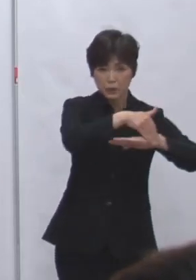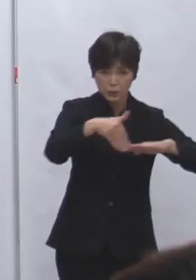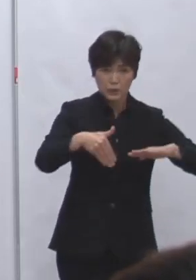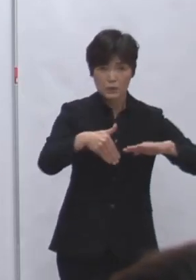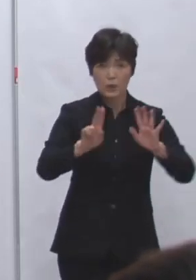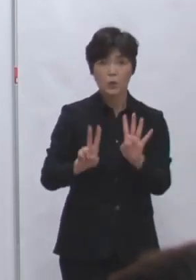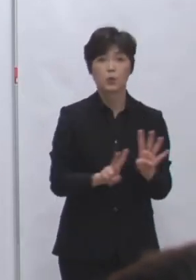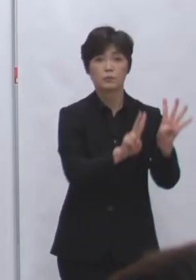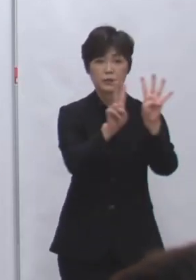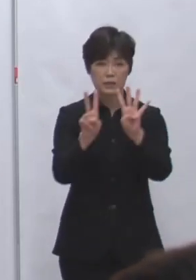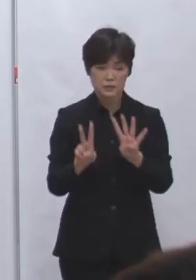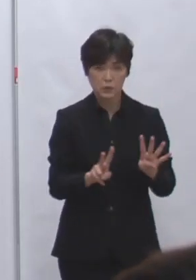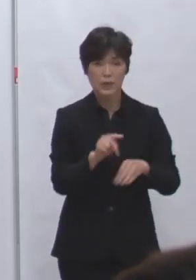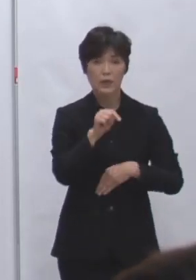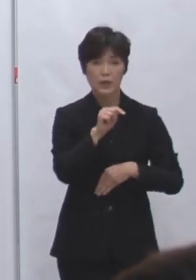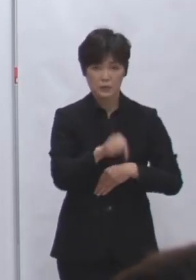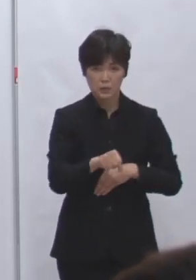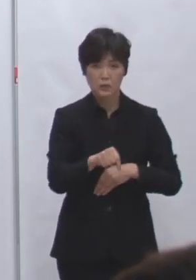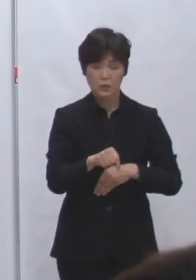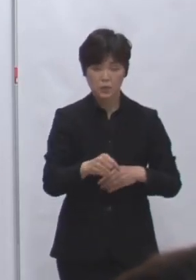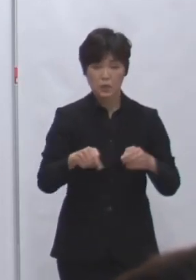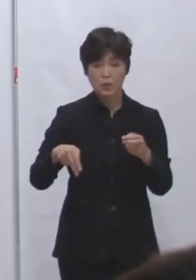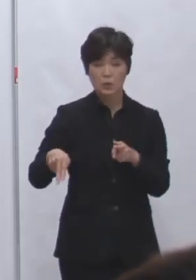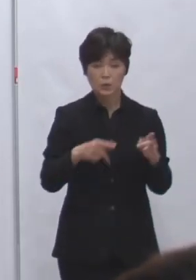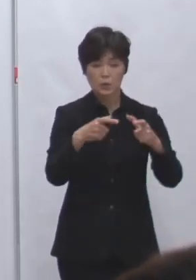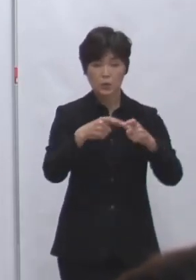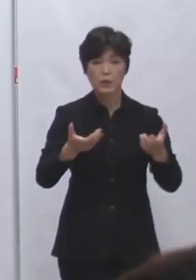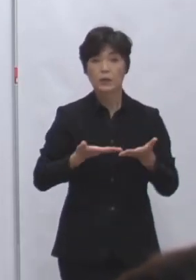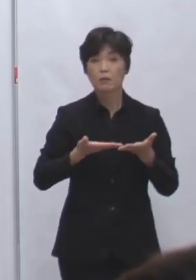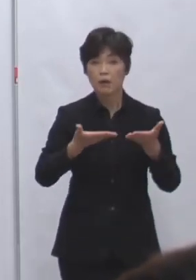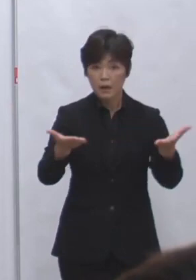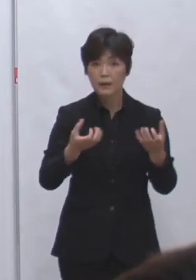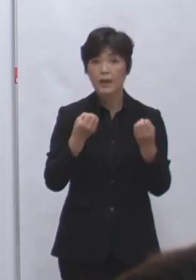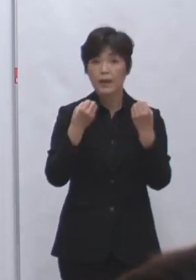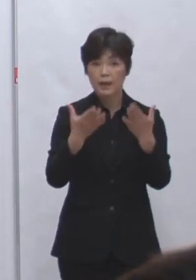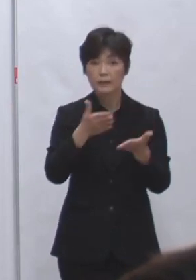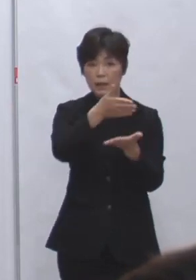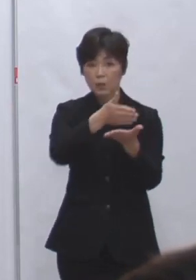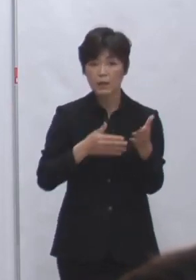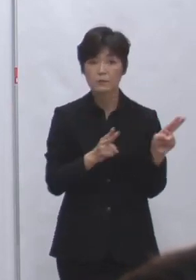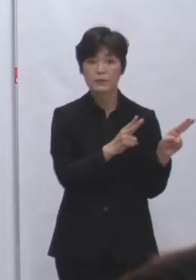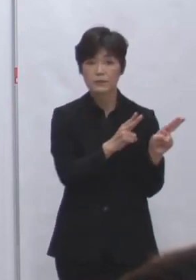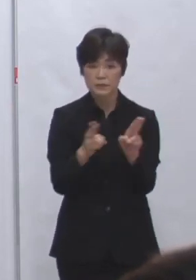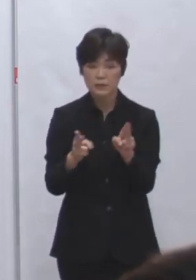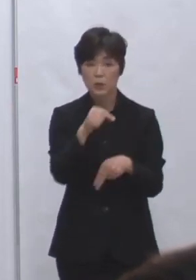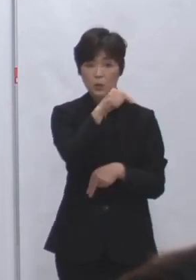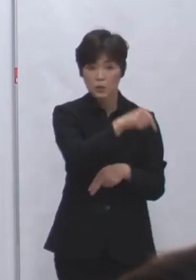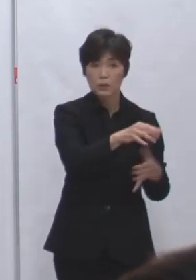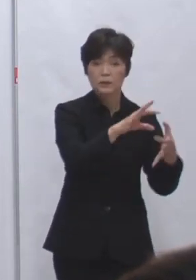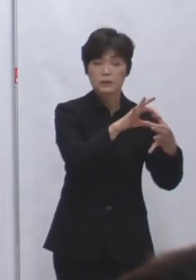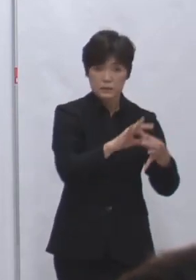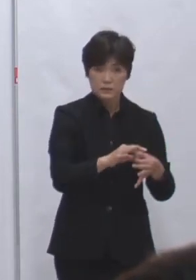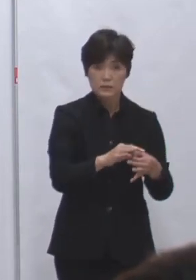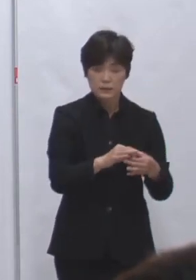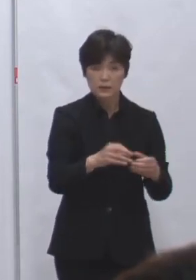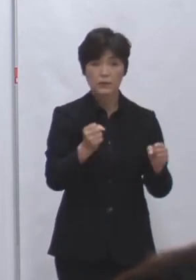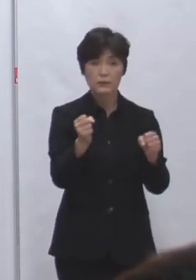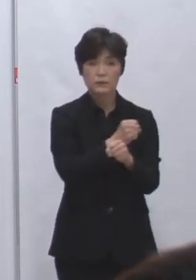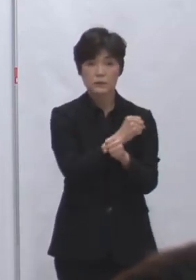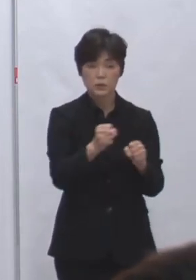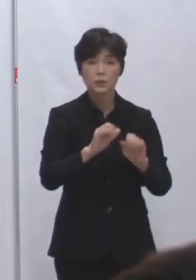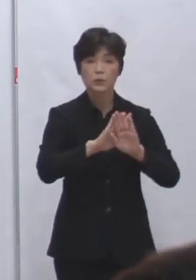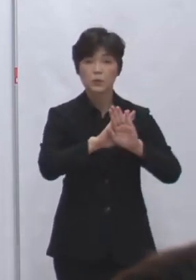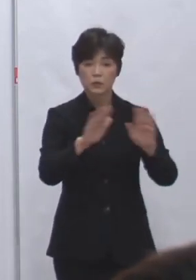たコンビニエンスストアでの旅行券の発行などの新たな割引制度、こちらについては事業の開